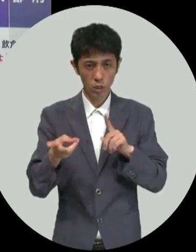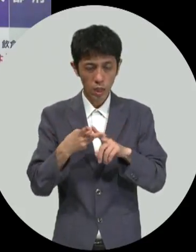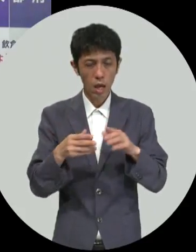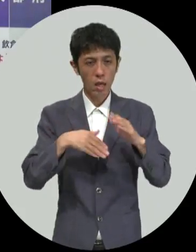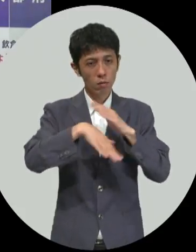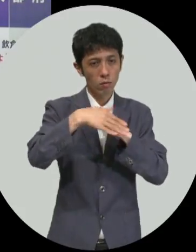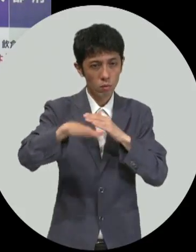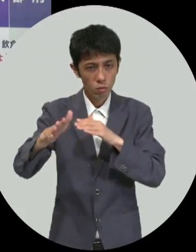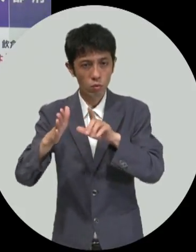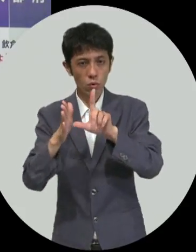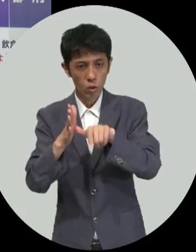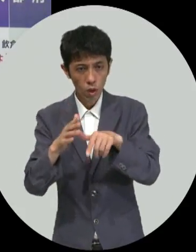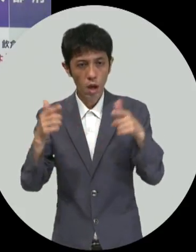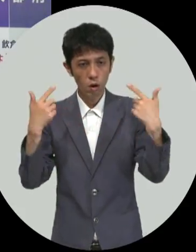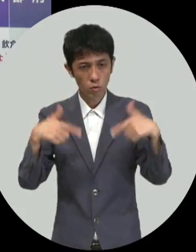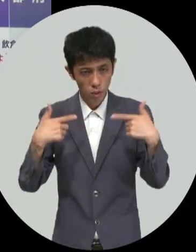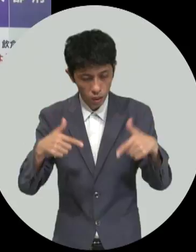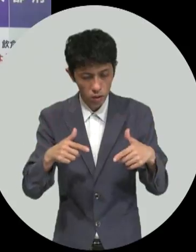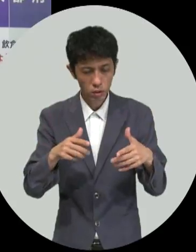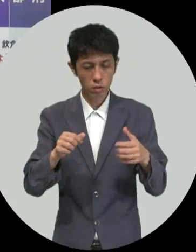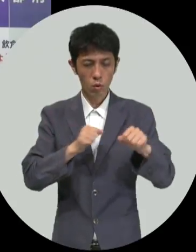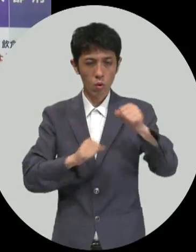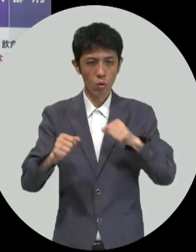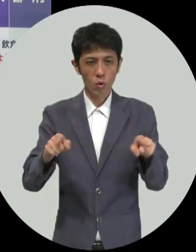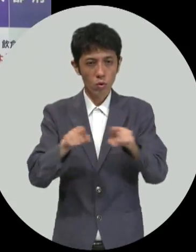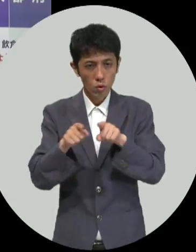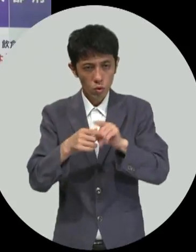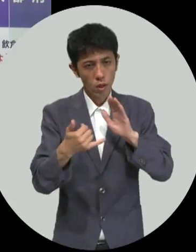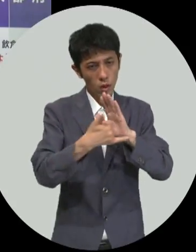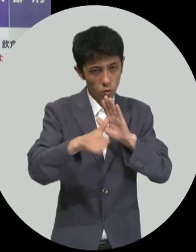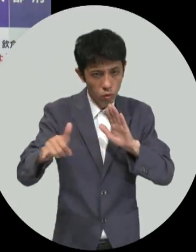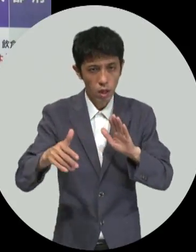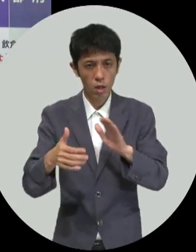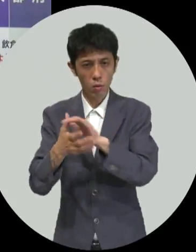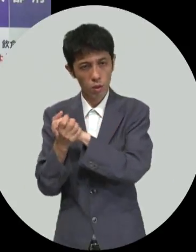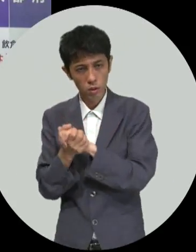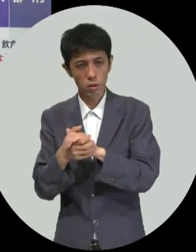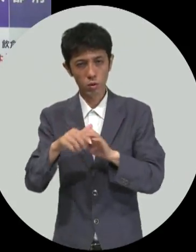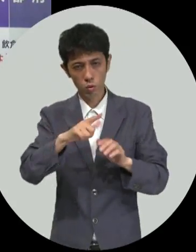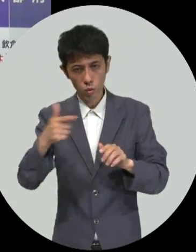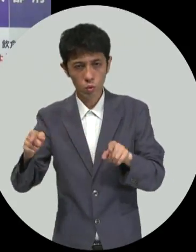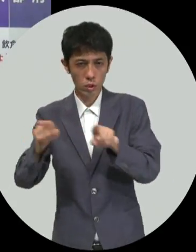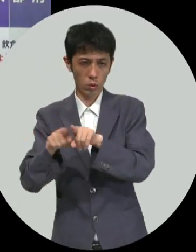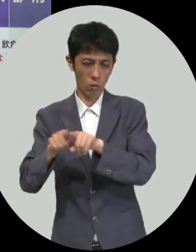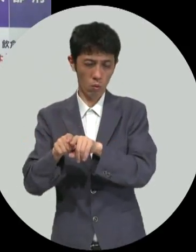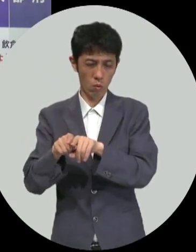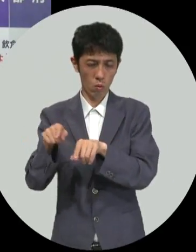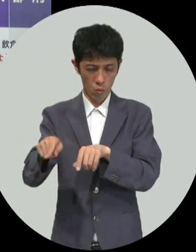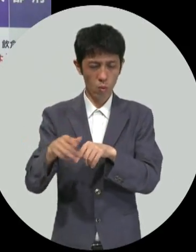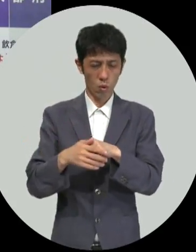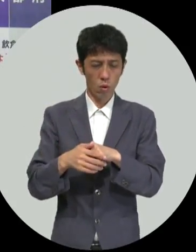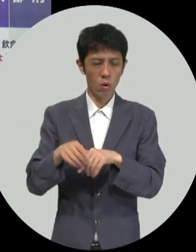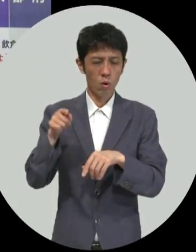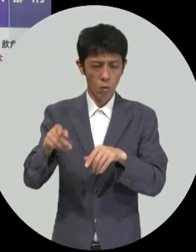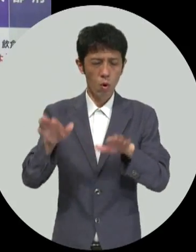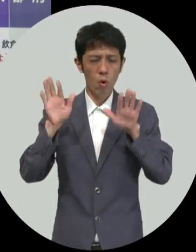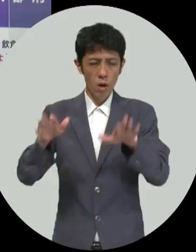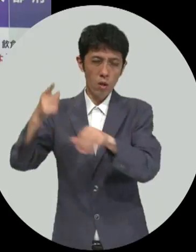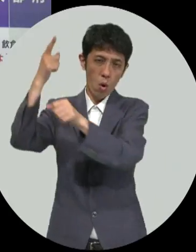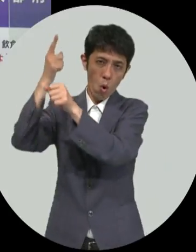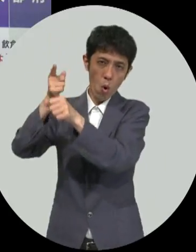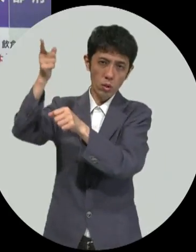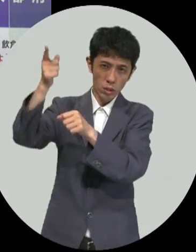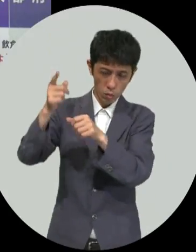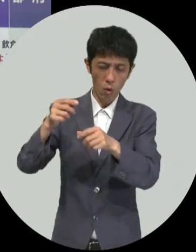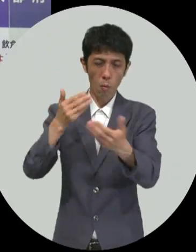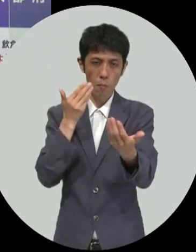普段行動を共にしている仲間と少人数で、これは特に今回政府の基本的対処方針でも明確に